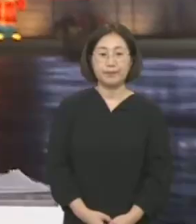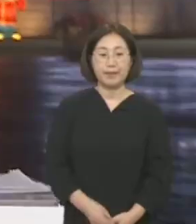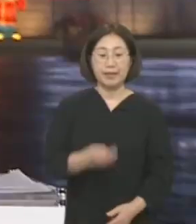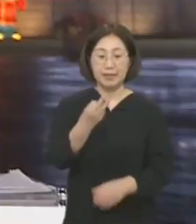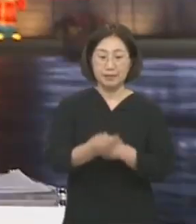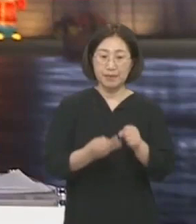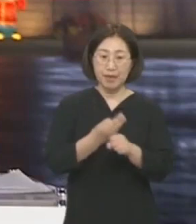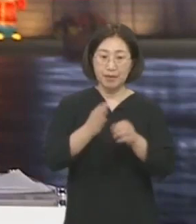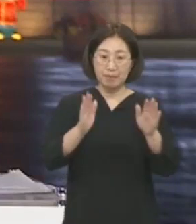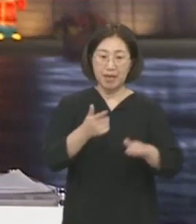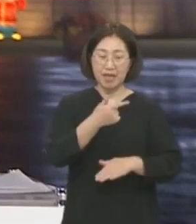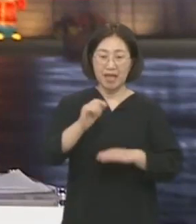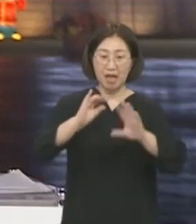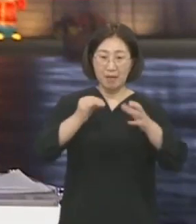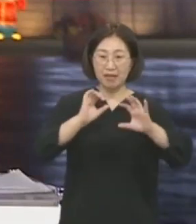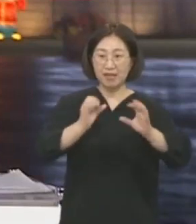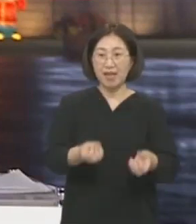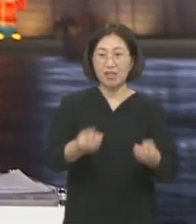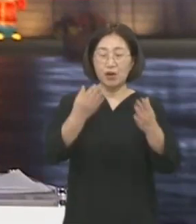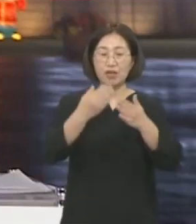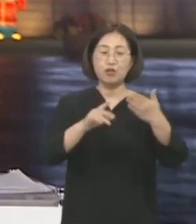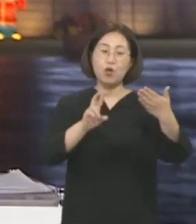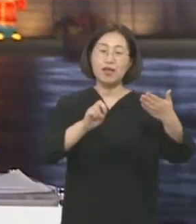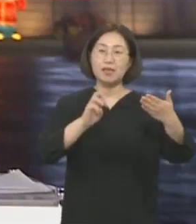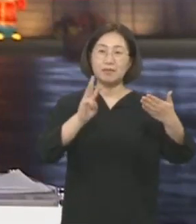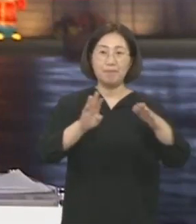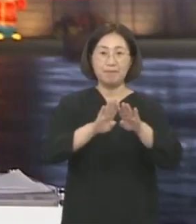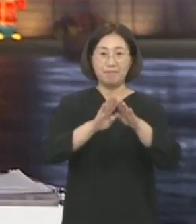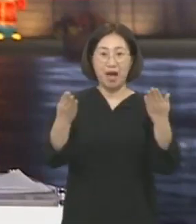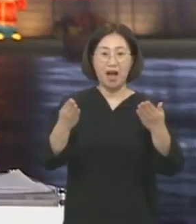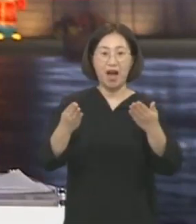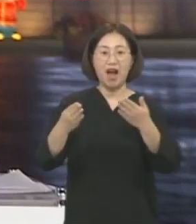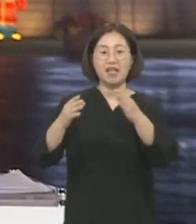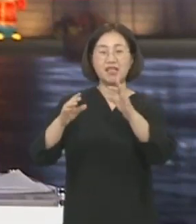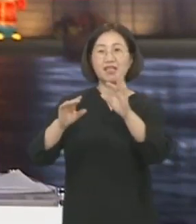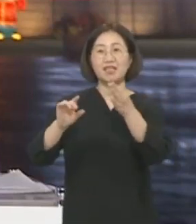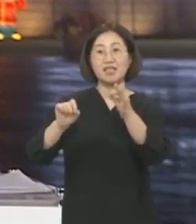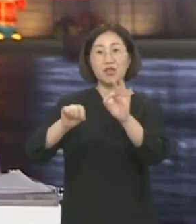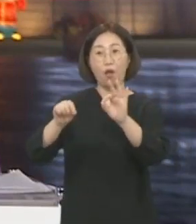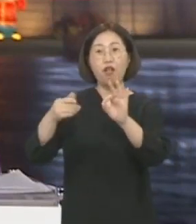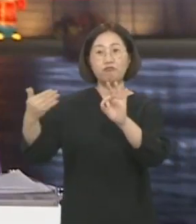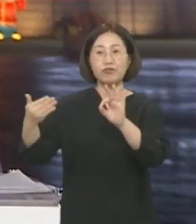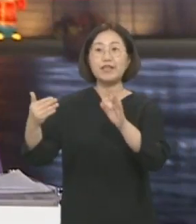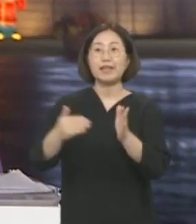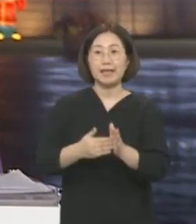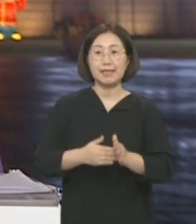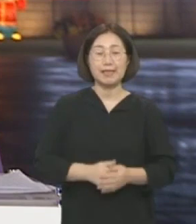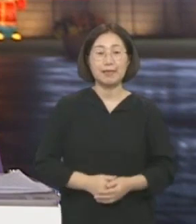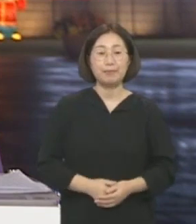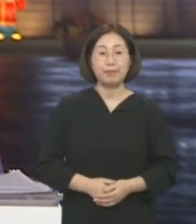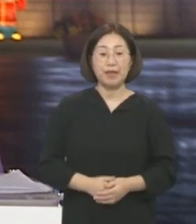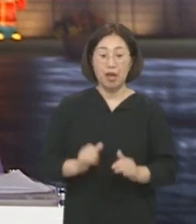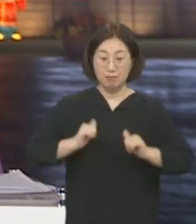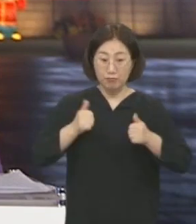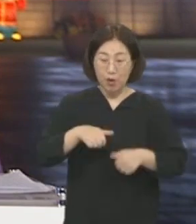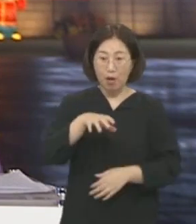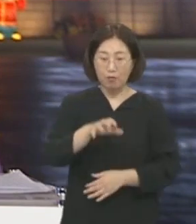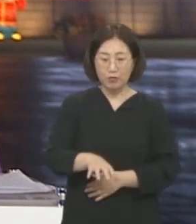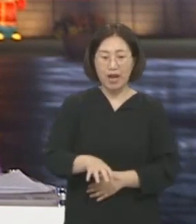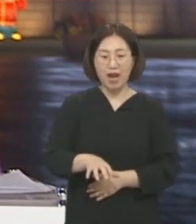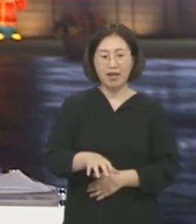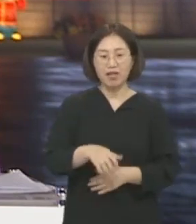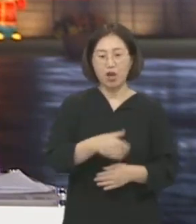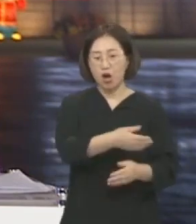13년 만에 대백대전이 지난 23일 막을 올려 다음 달 9일까지 이어집니다. 특히 저희가 나와 있는 부여군에서는